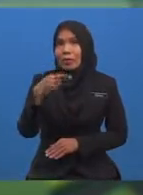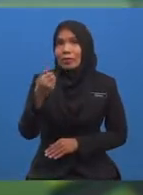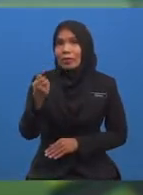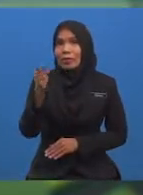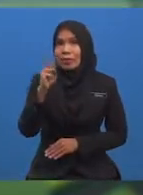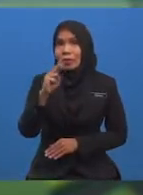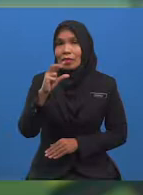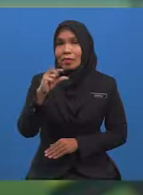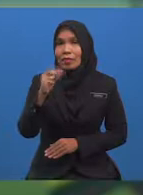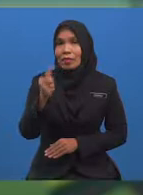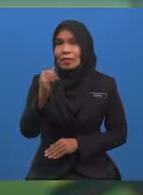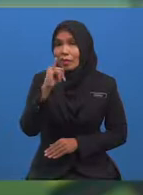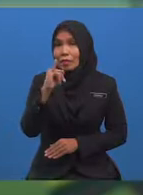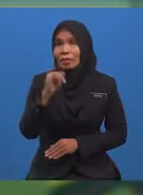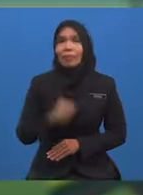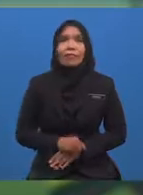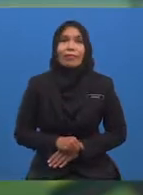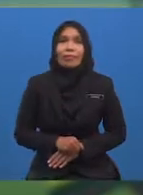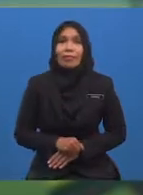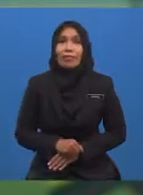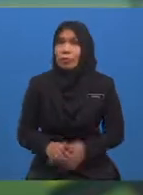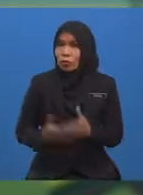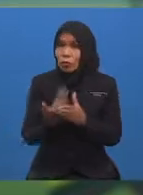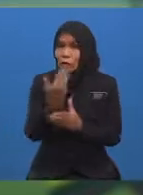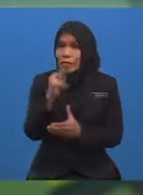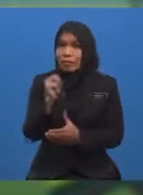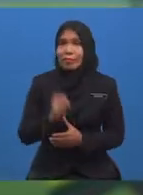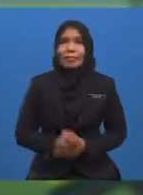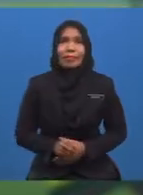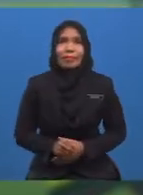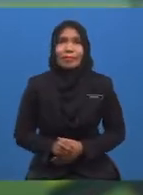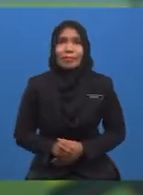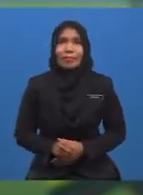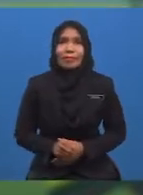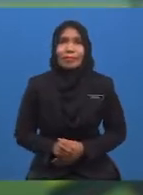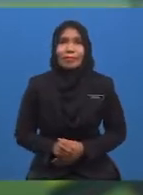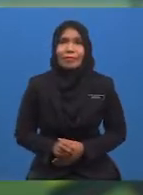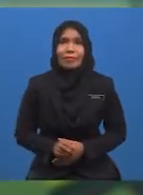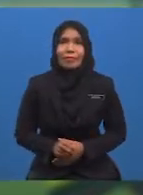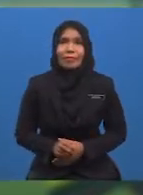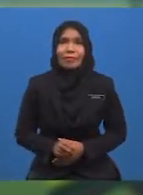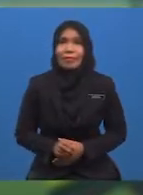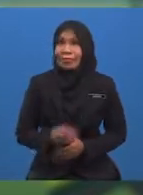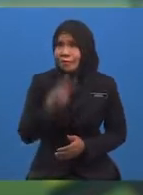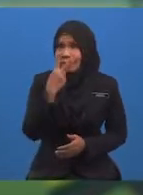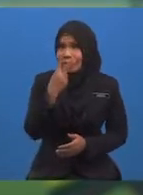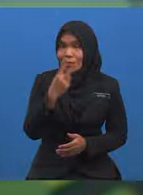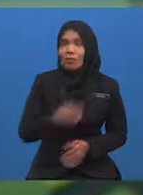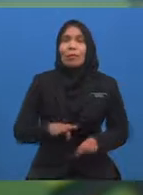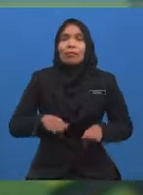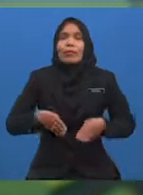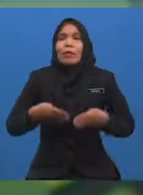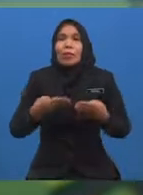sekarang jom sama-sama kita lihat bagaimana proses pembesaran